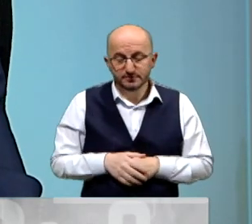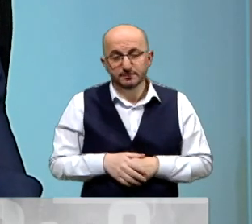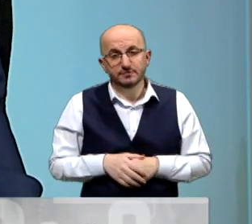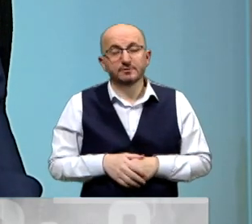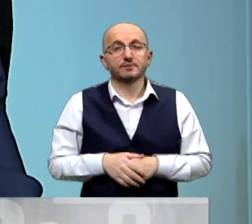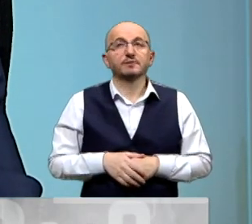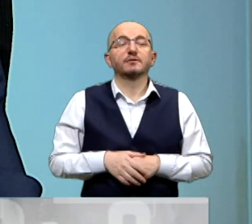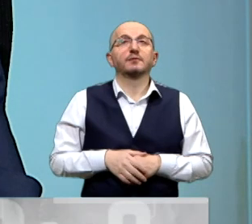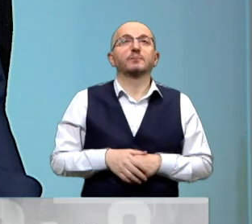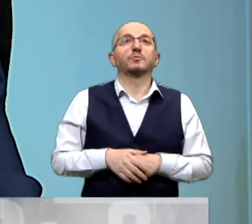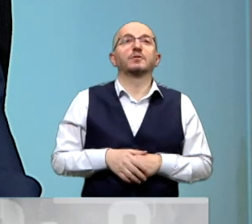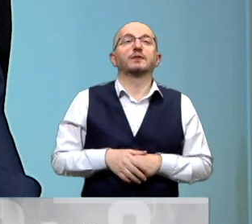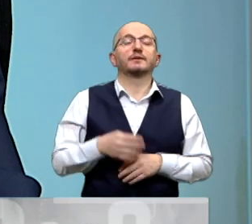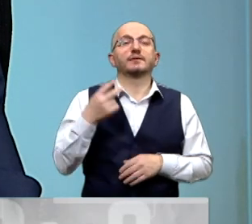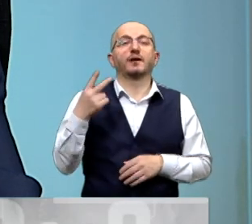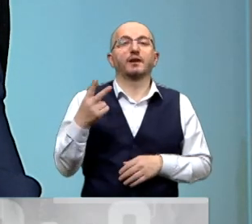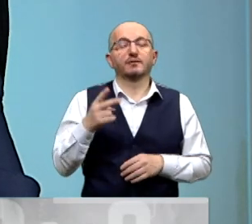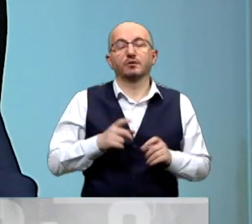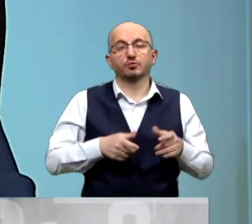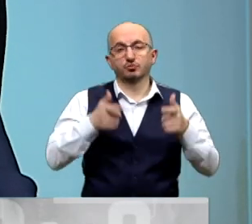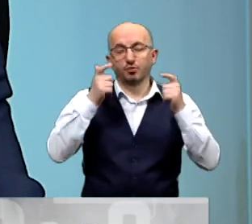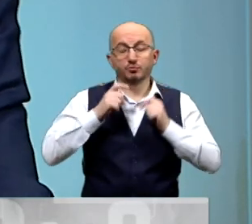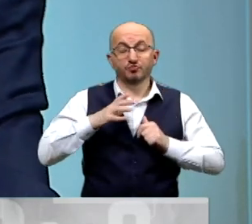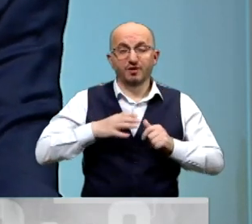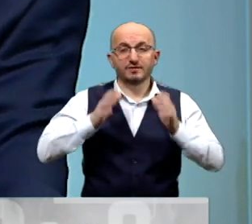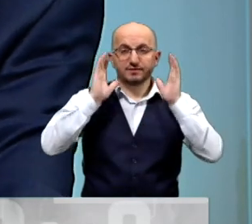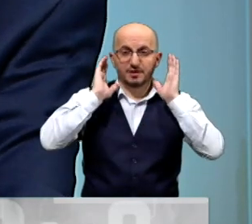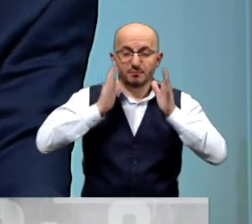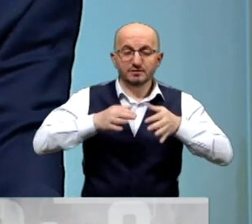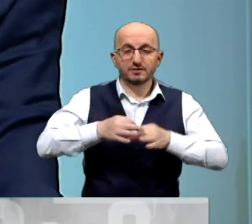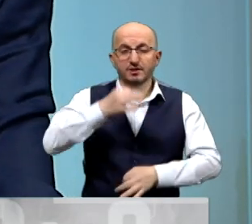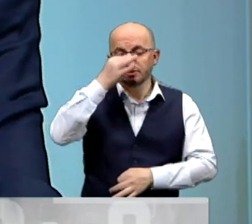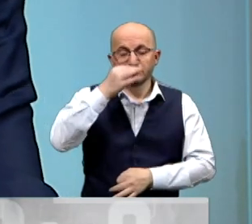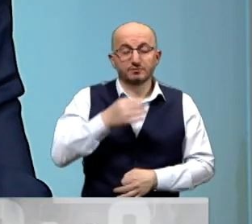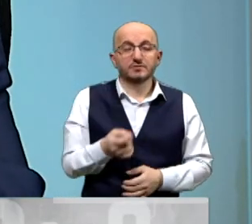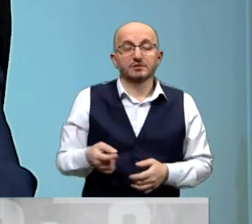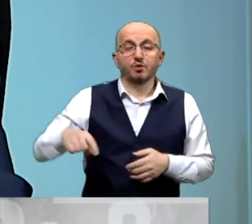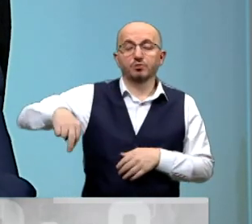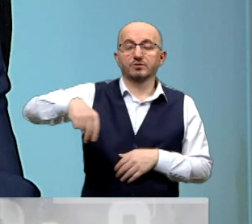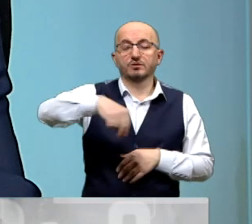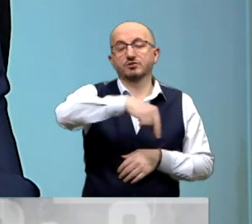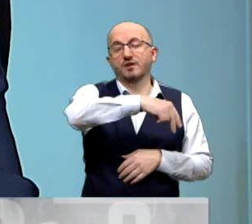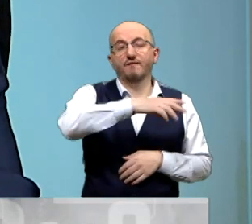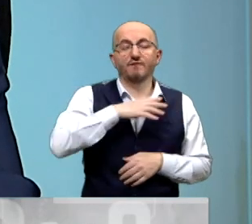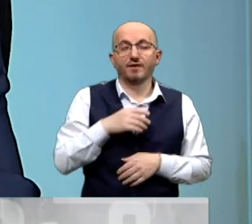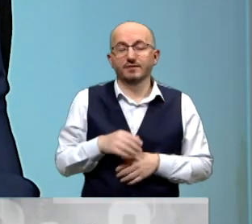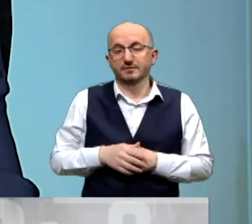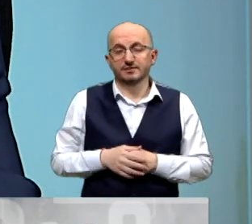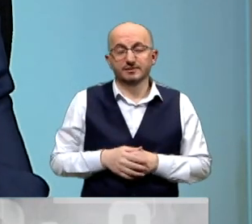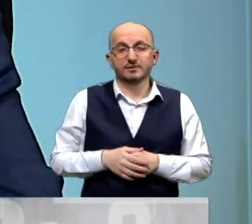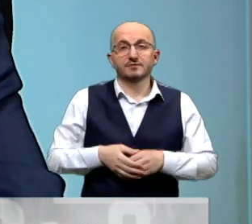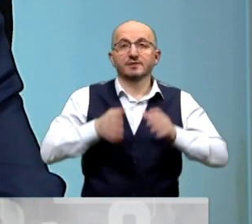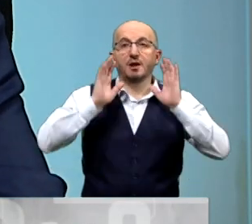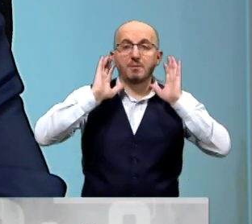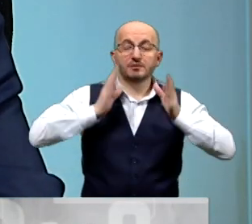bakımdan Burada iki tane sorumluluk var bir namaz kılan kişi bir de önünden geçen var namaz kılan